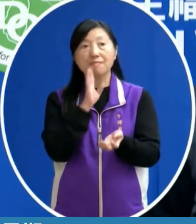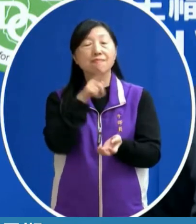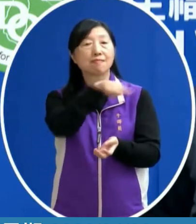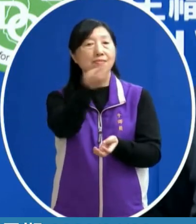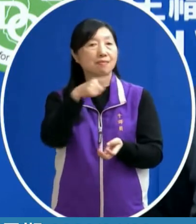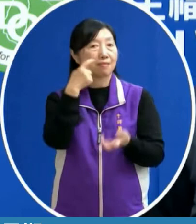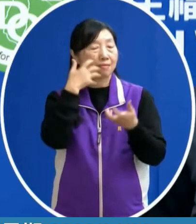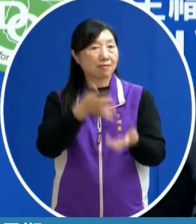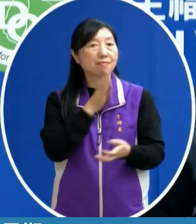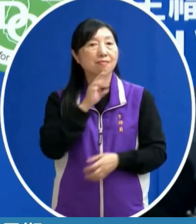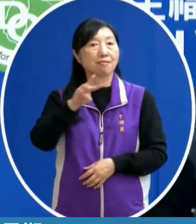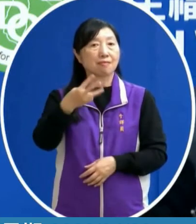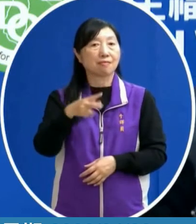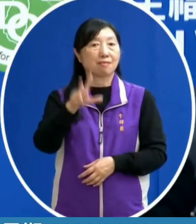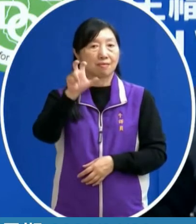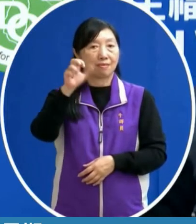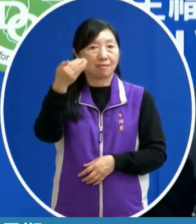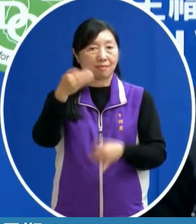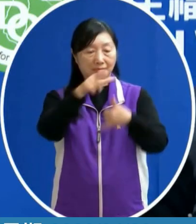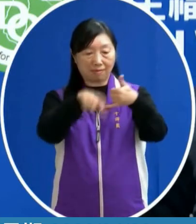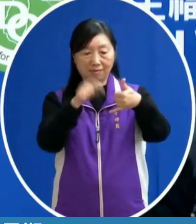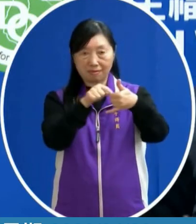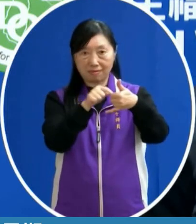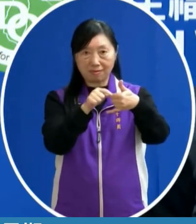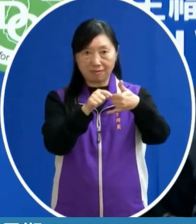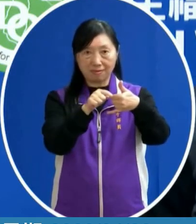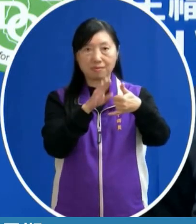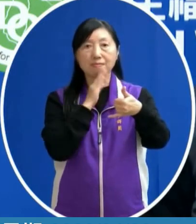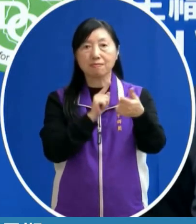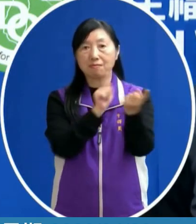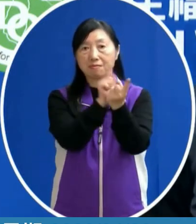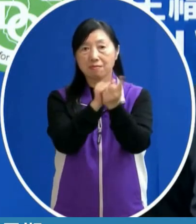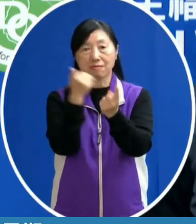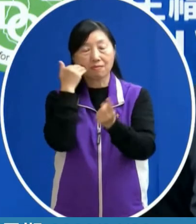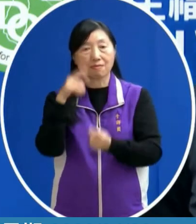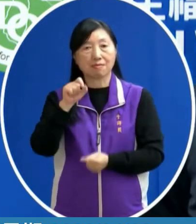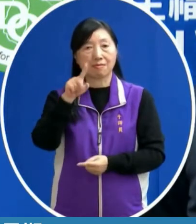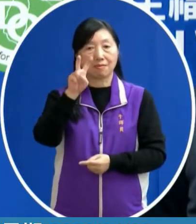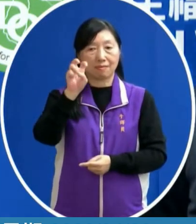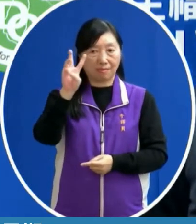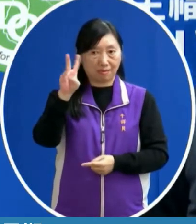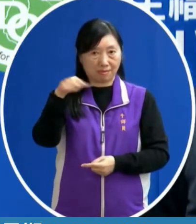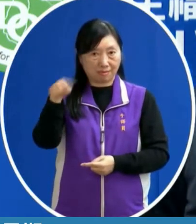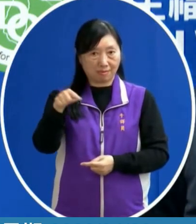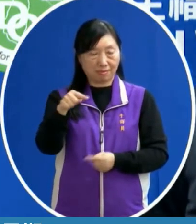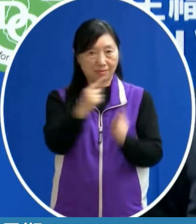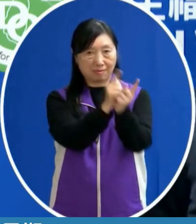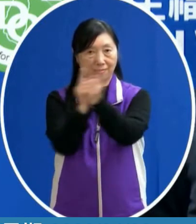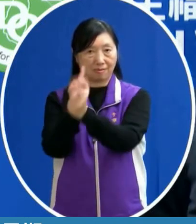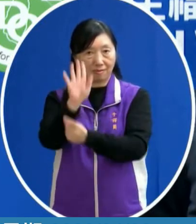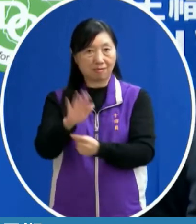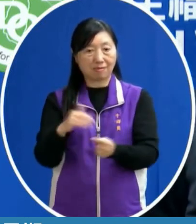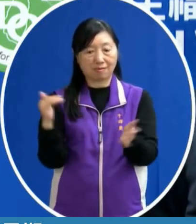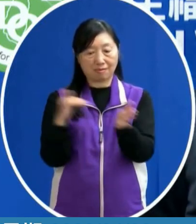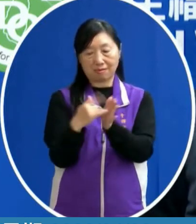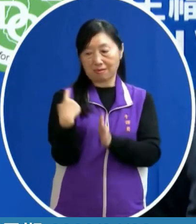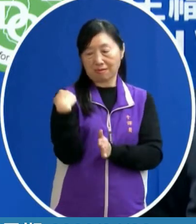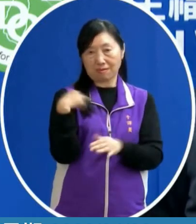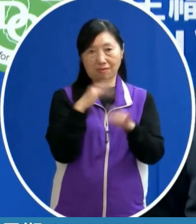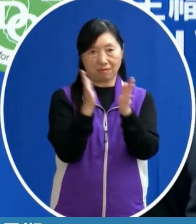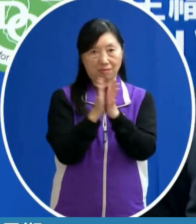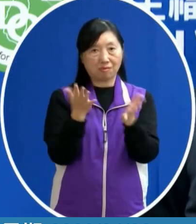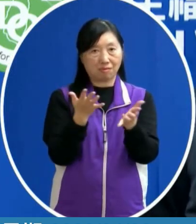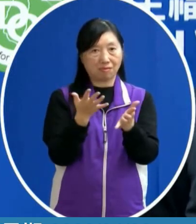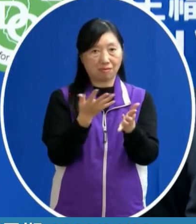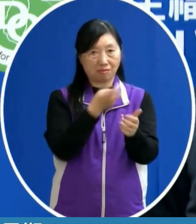会的案件，379例，相关的接触者123人哈，到昨天都已经监测